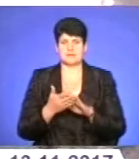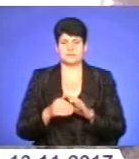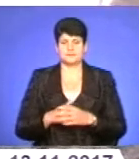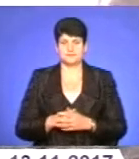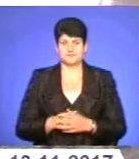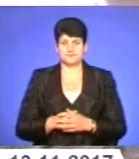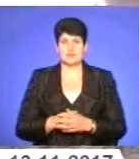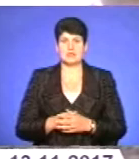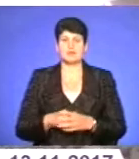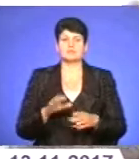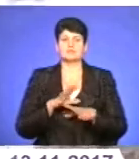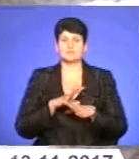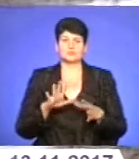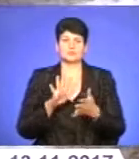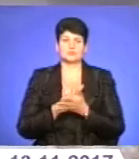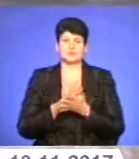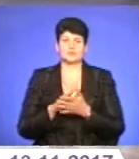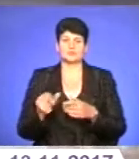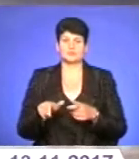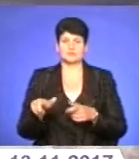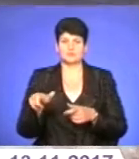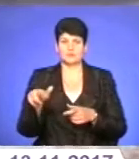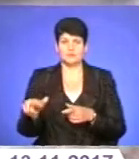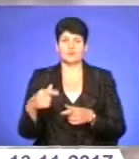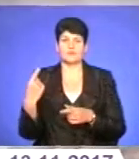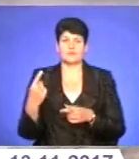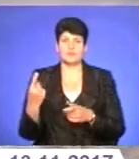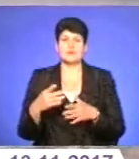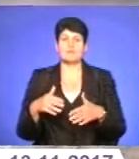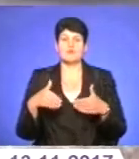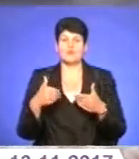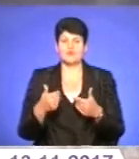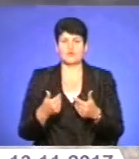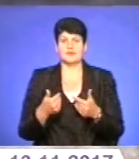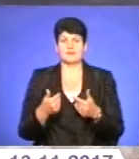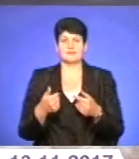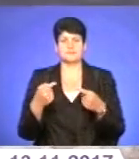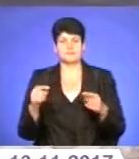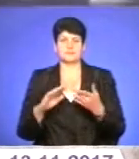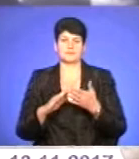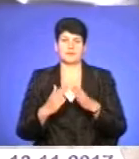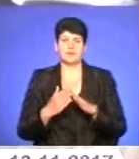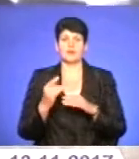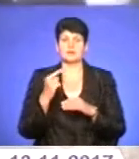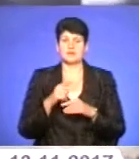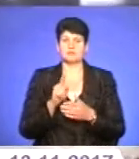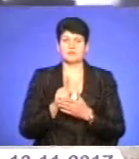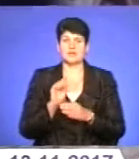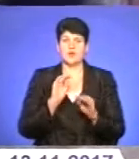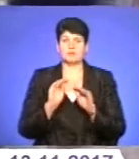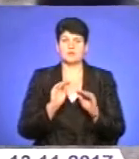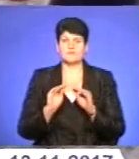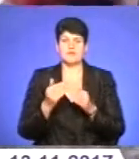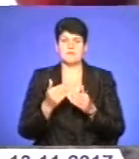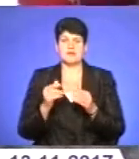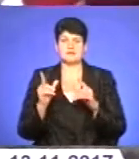Аби запобігти забрудненню автошляхів у службі автомобільних доріг області, запропонували вихід із ситуації. Так, аграрії повинні облаштувати перед